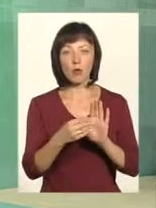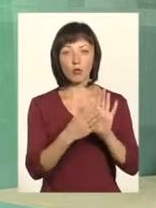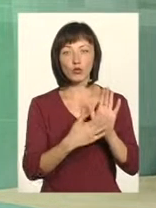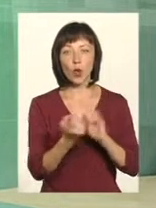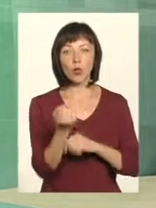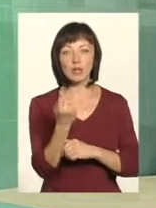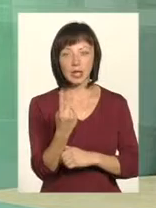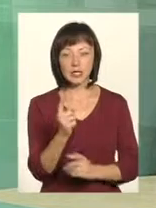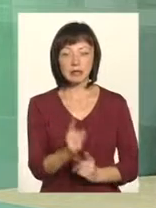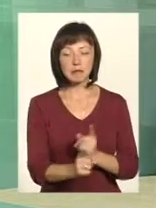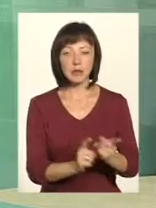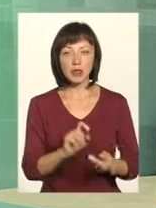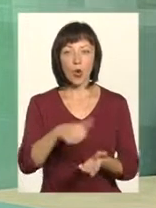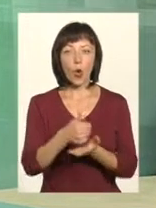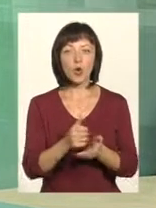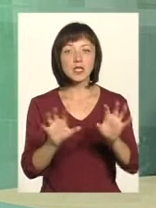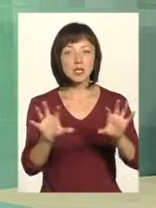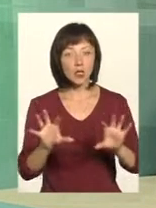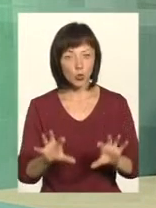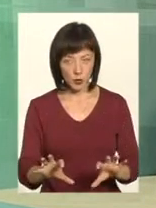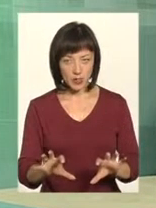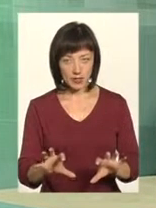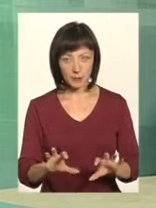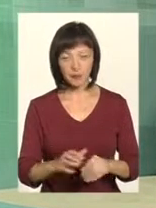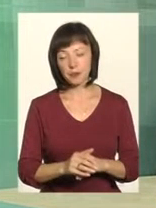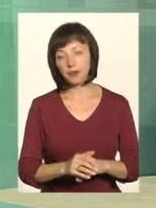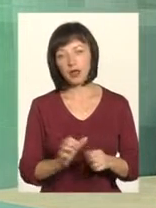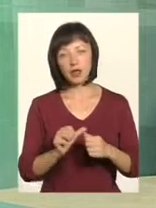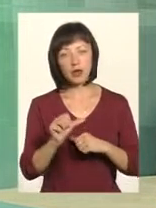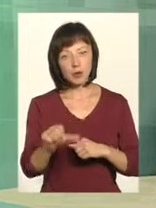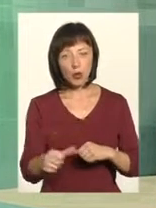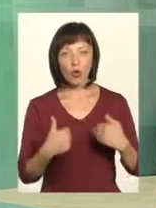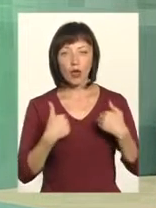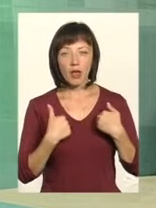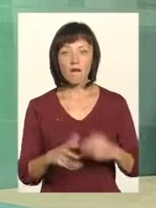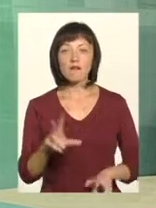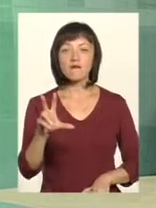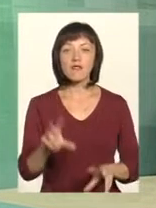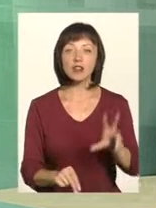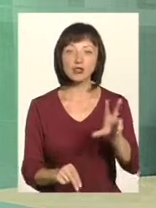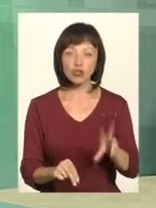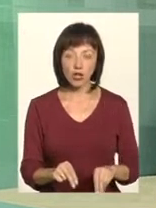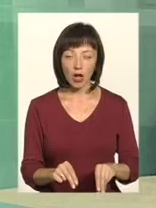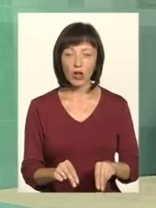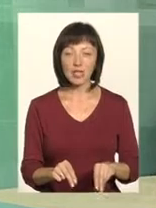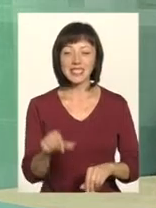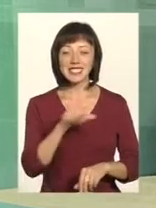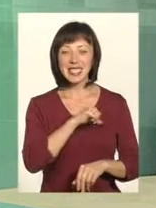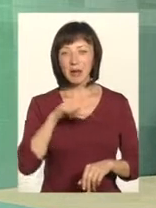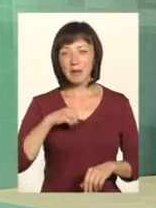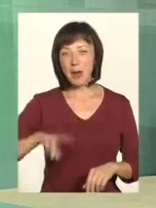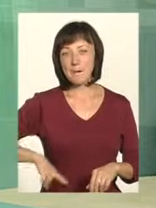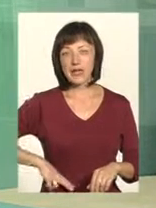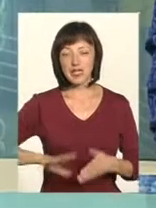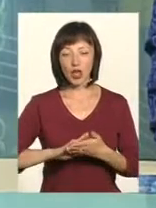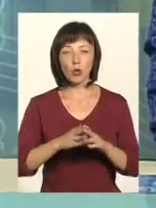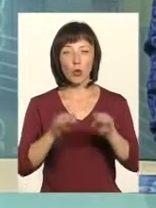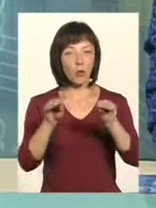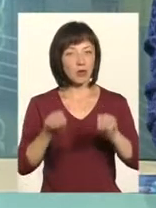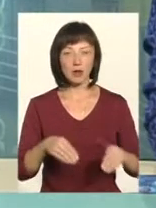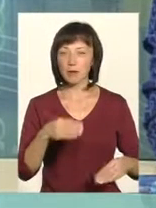пункту, саме змін до Конституції. Крім того, я вважаю, що самі Мінські домовленості не є